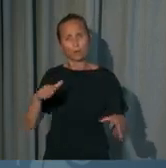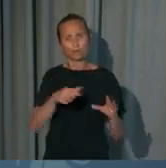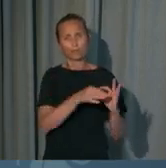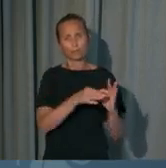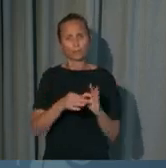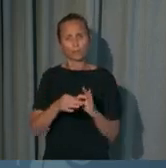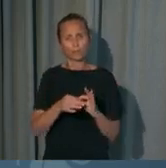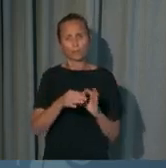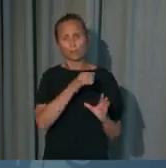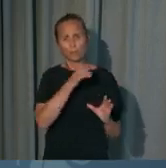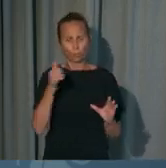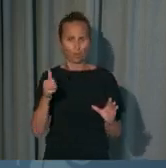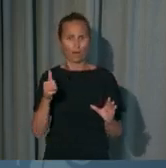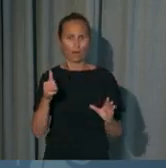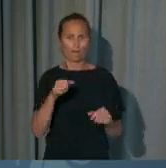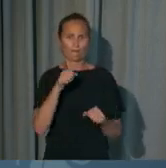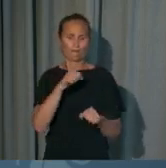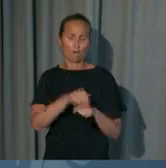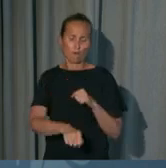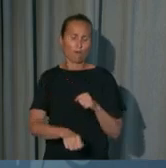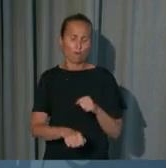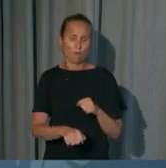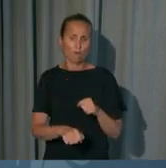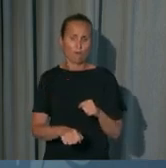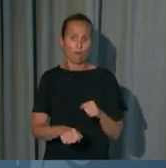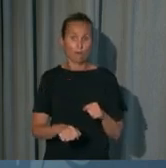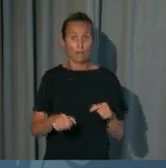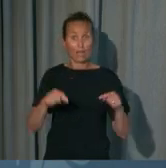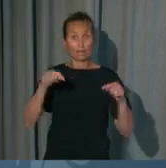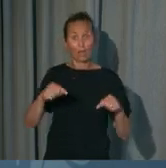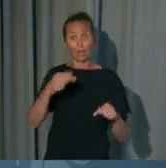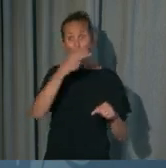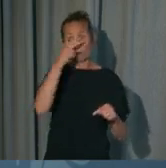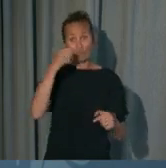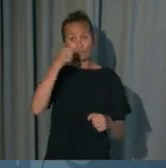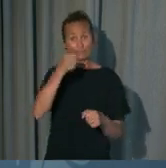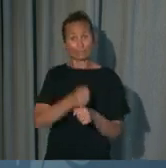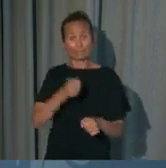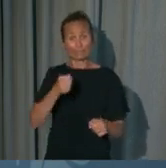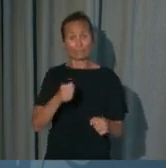denne brutale volden. I dag har politiets